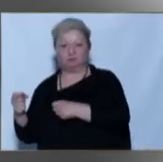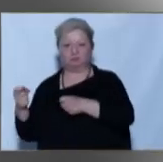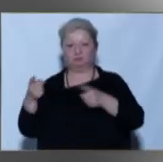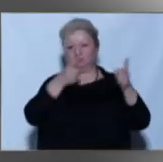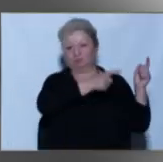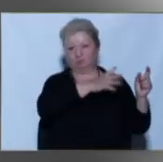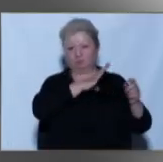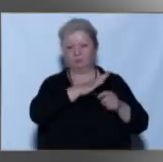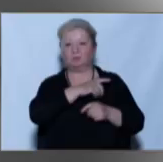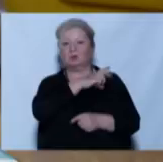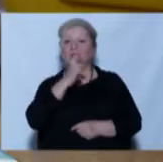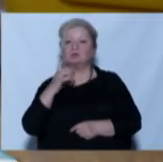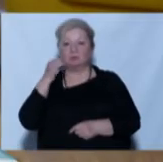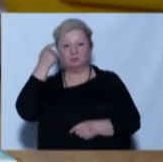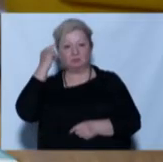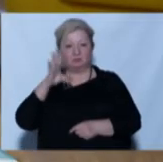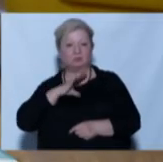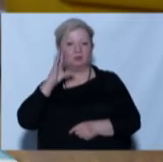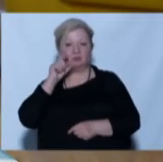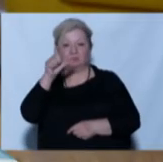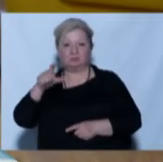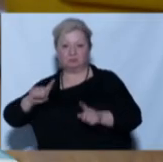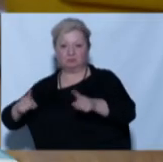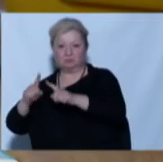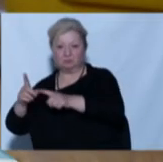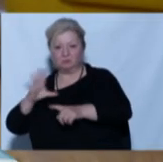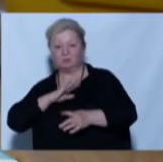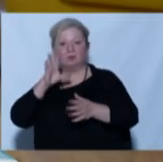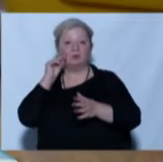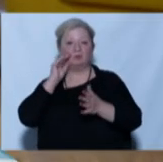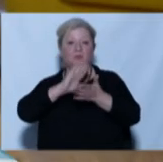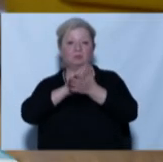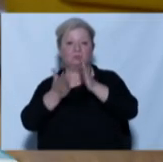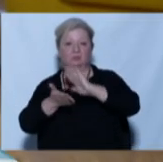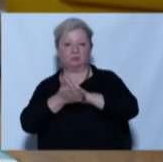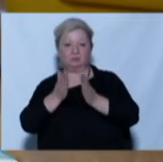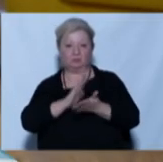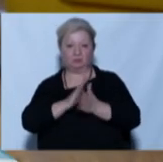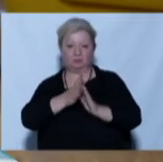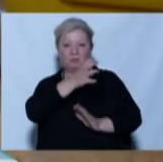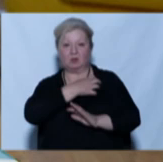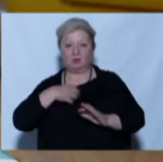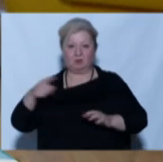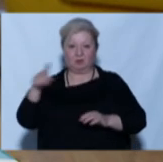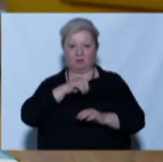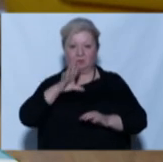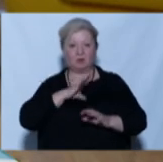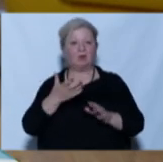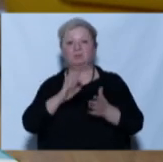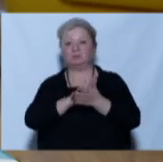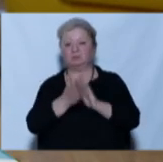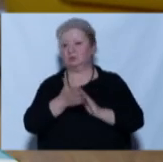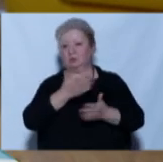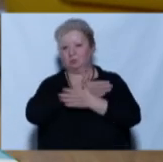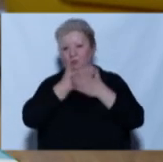ტყვეების საშუალებით რუსეთის იმპერატორთან მოლაპარაკებას განახორციელებდა, თუმცა მოლაპარაკება არ შედგა და შემდგომში დავით ჭავჭავაძეს